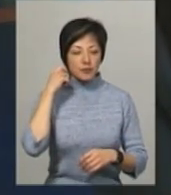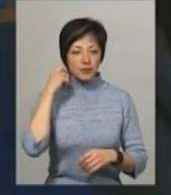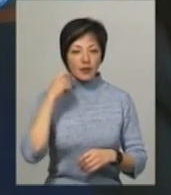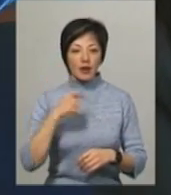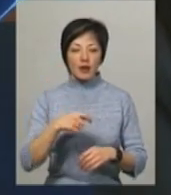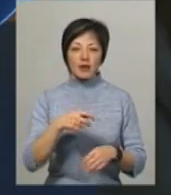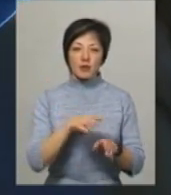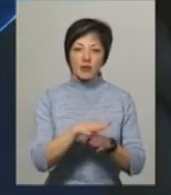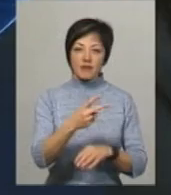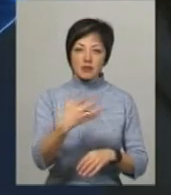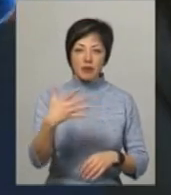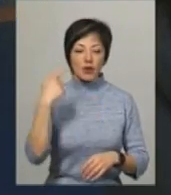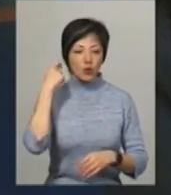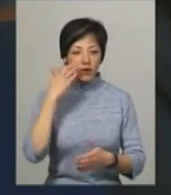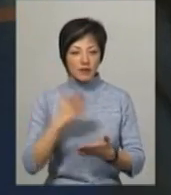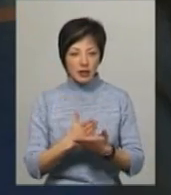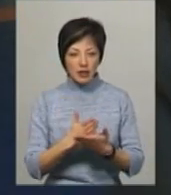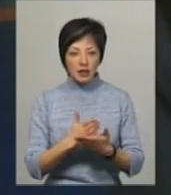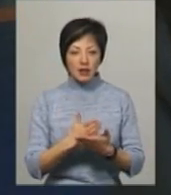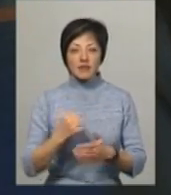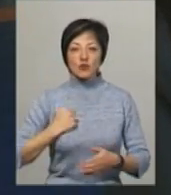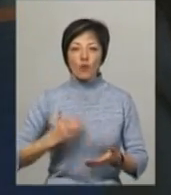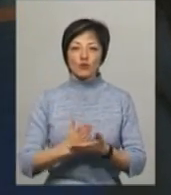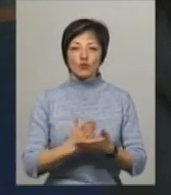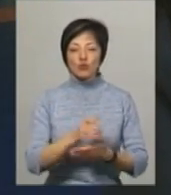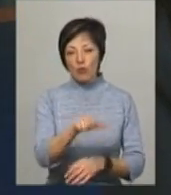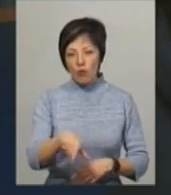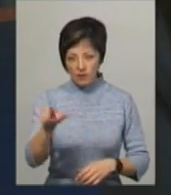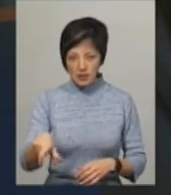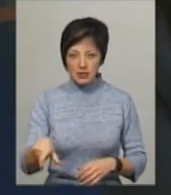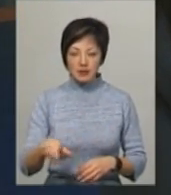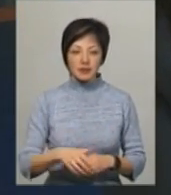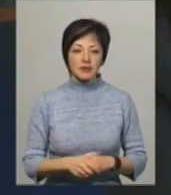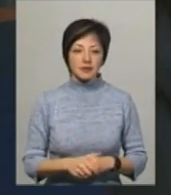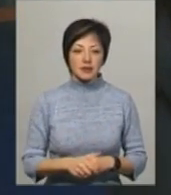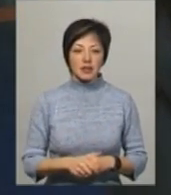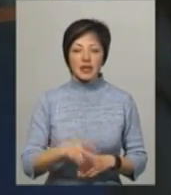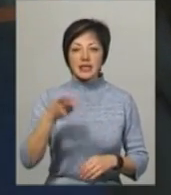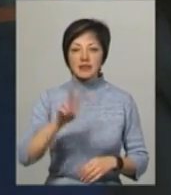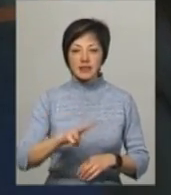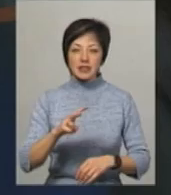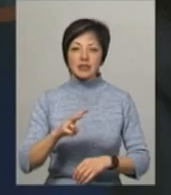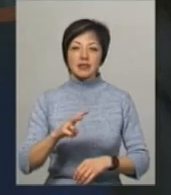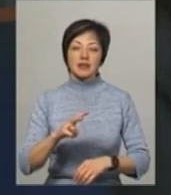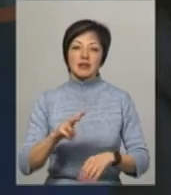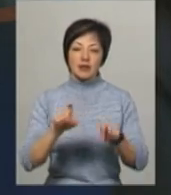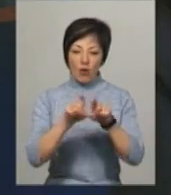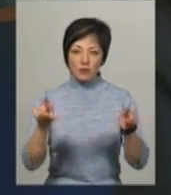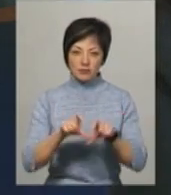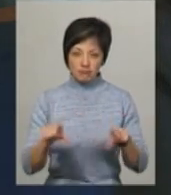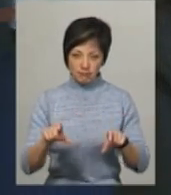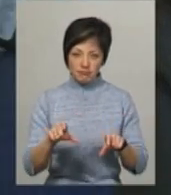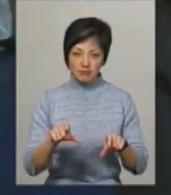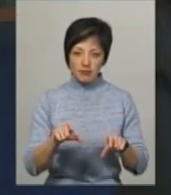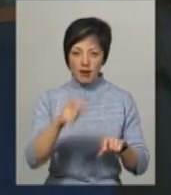понад 25 років є. Це військовослужбовці. Дві силових структури в нас приймають участь.